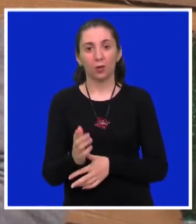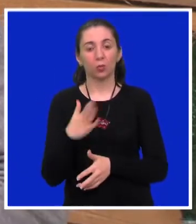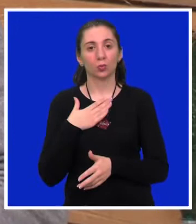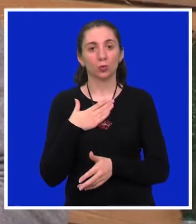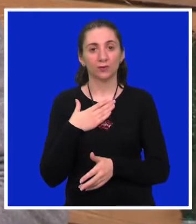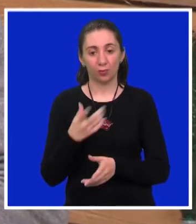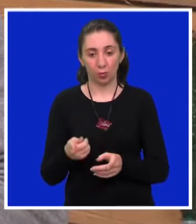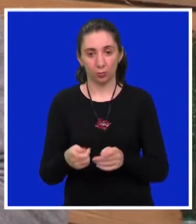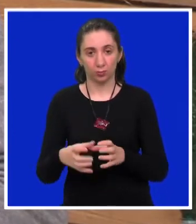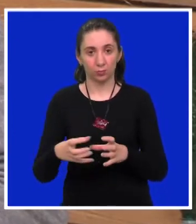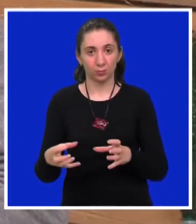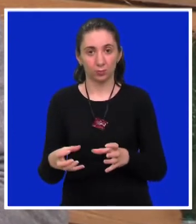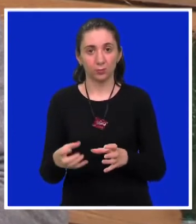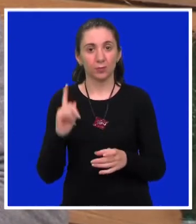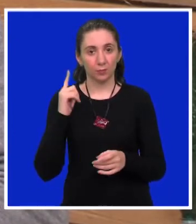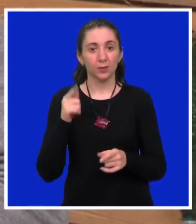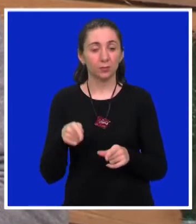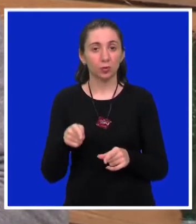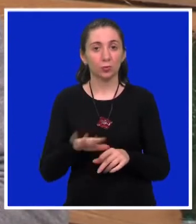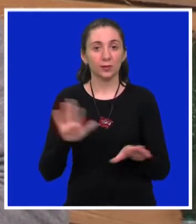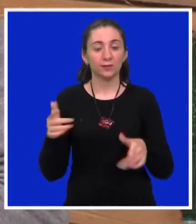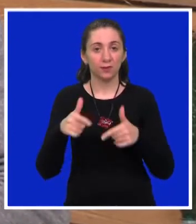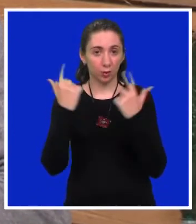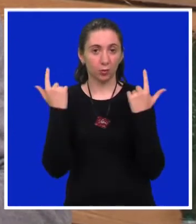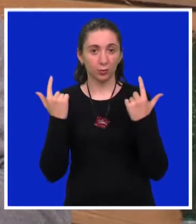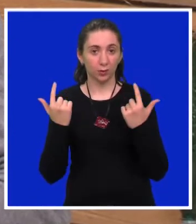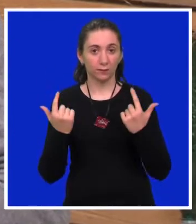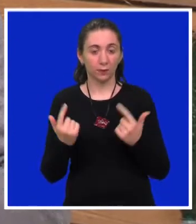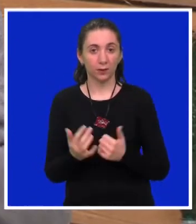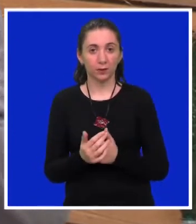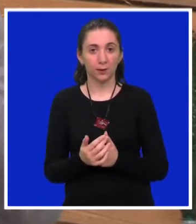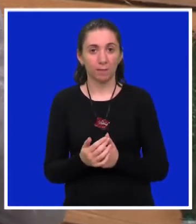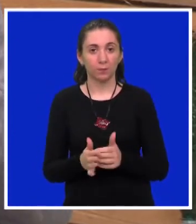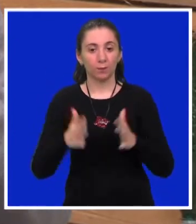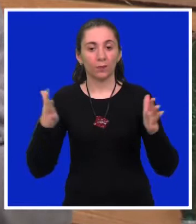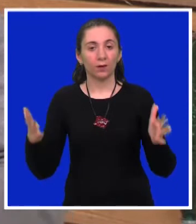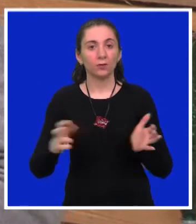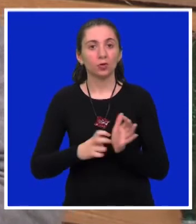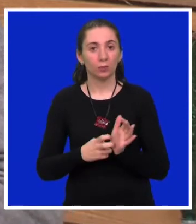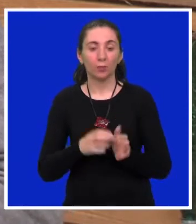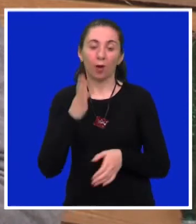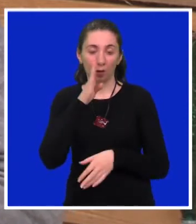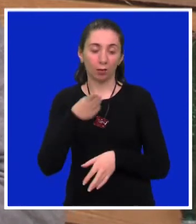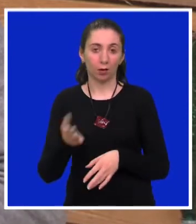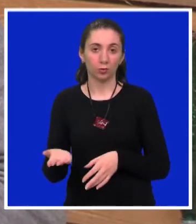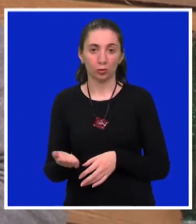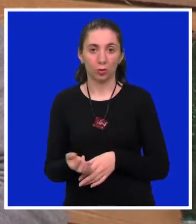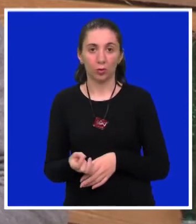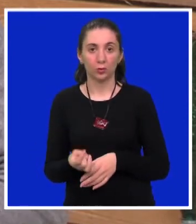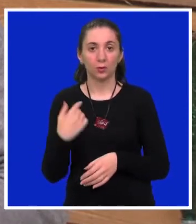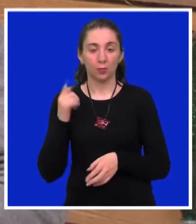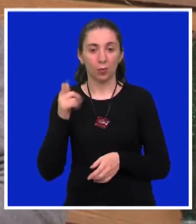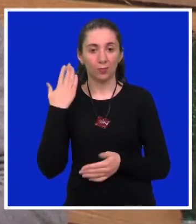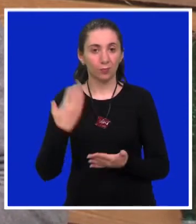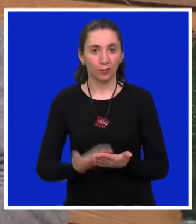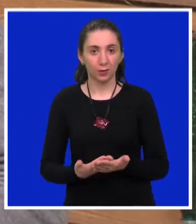svoju provedbu, mislim da ćemo tek tad svi osvijestiti veličinu problema. Nažalost, a